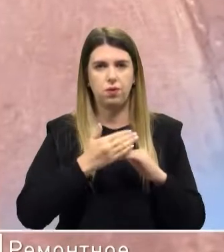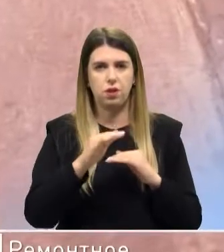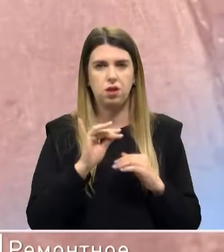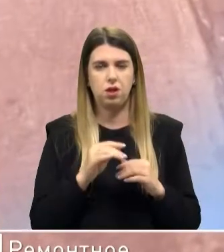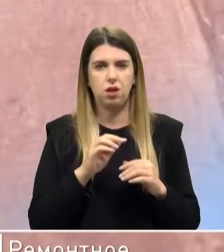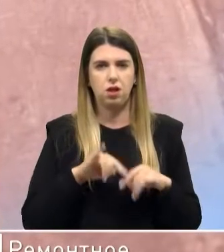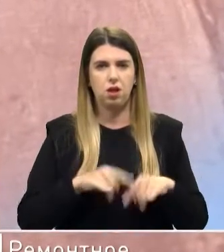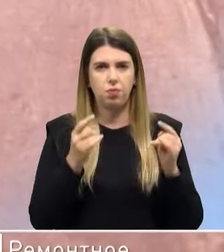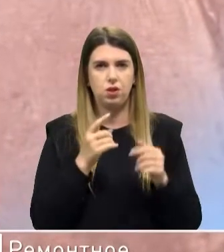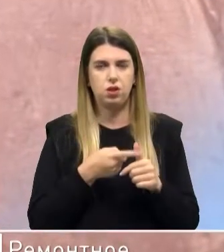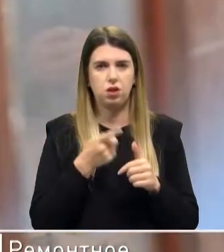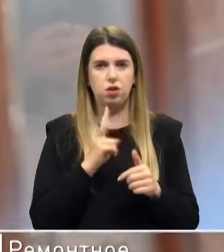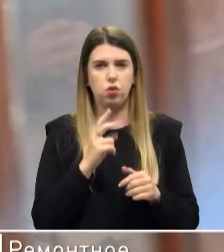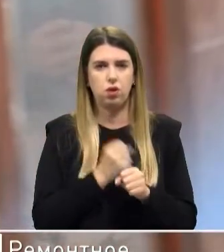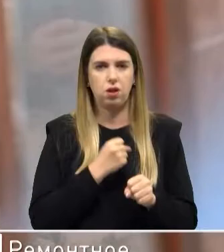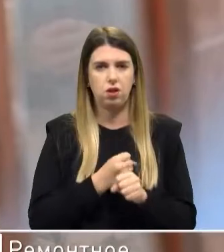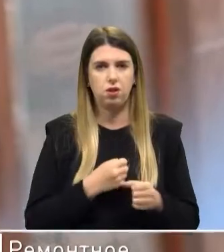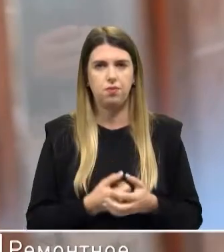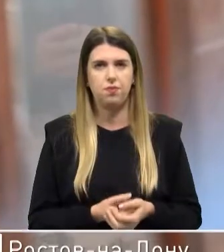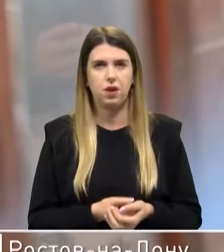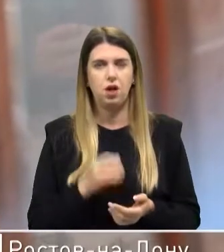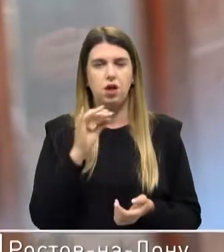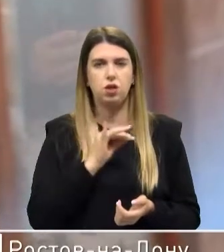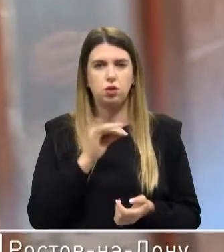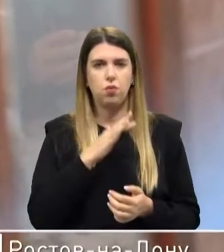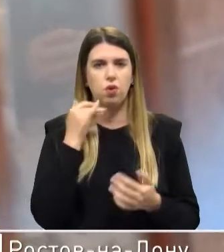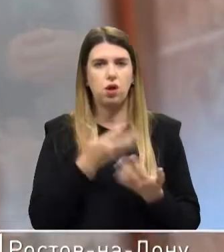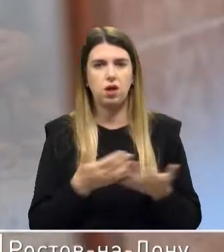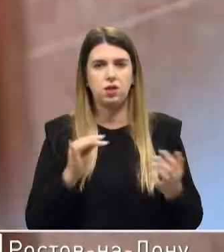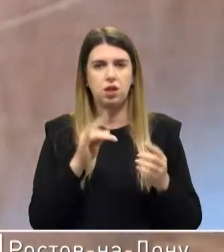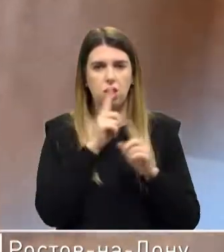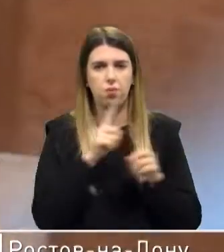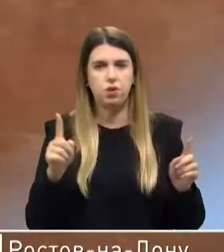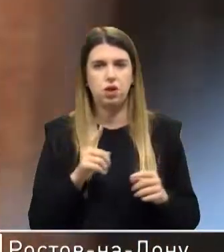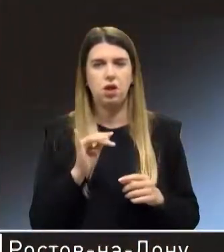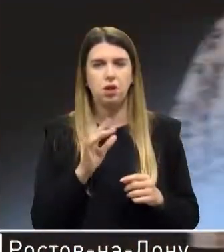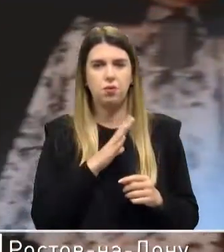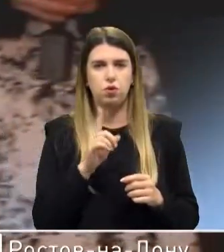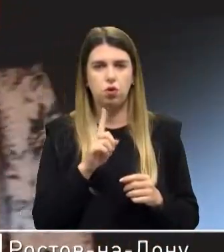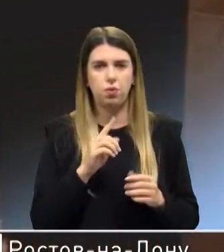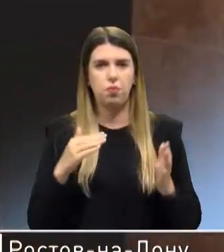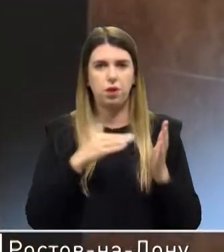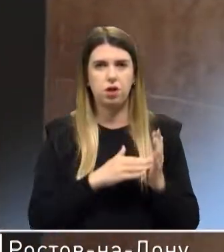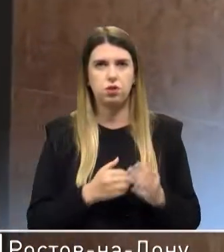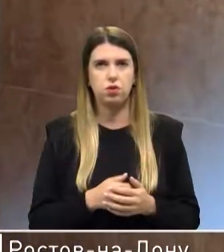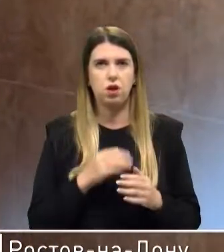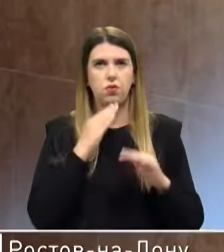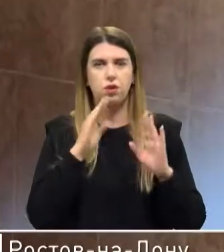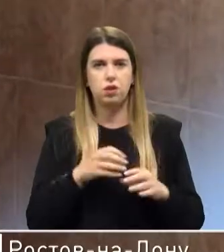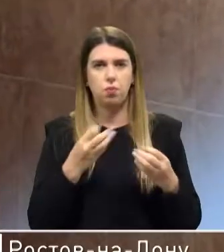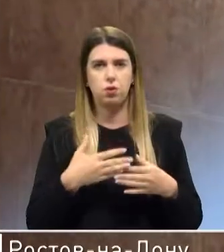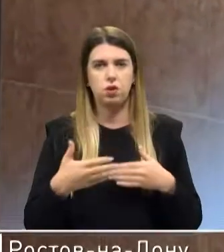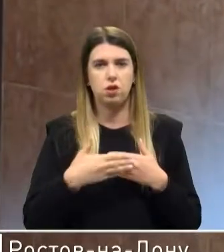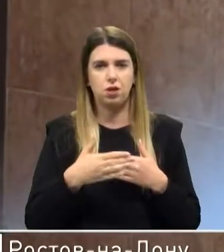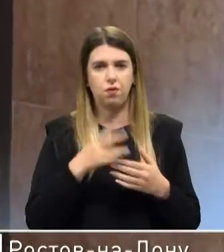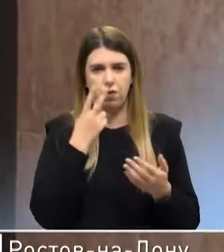кирпичи с инициалами производителя. История многогранна и удивительна. И иногда, чтобы к ней прикоснуться, достаточно открыть